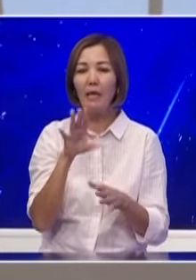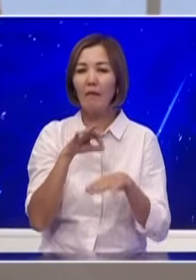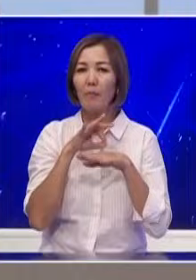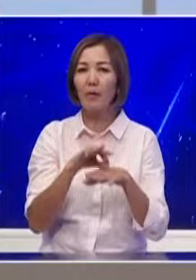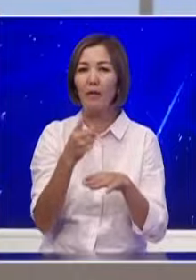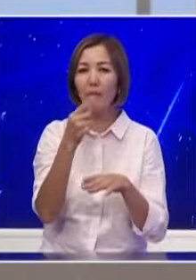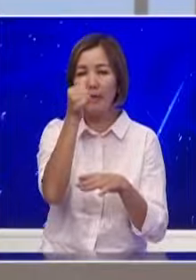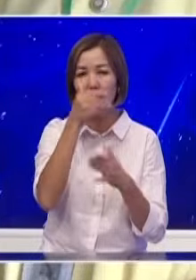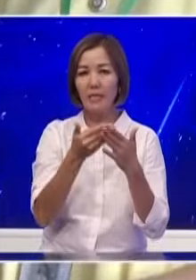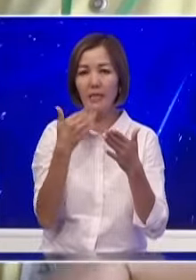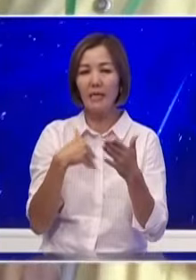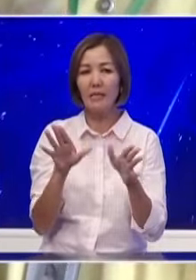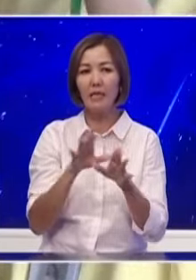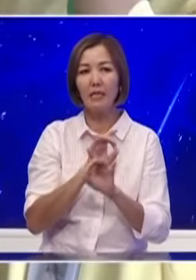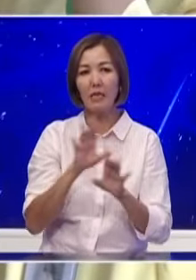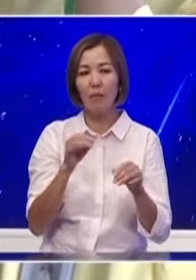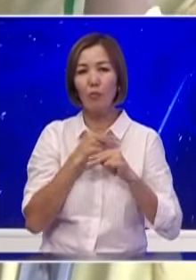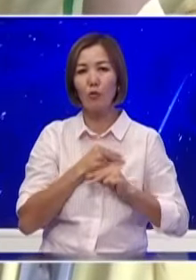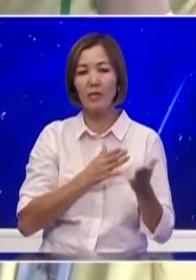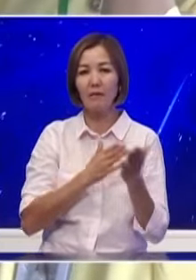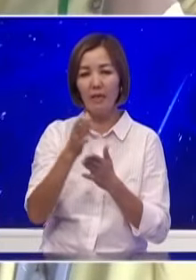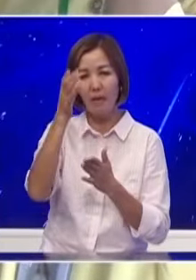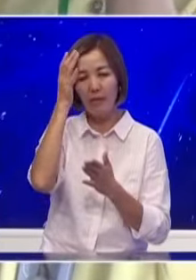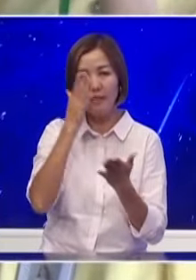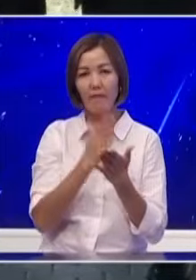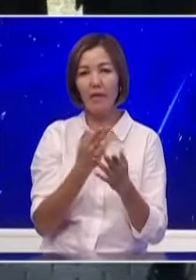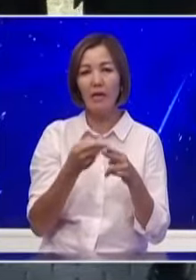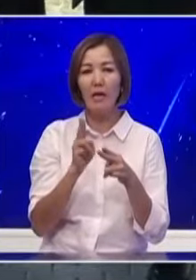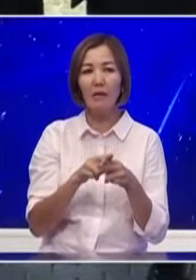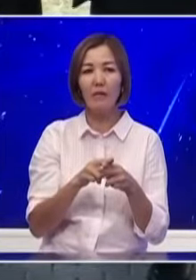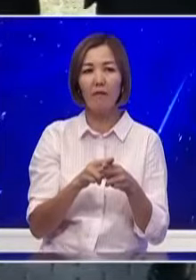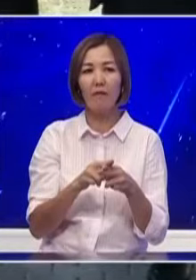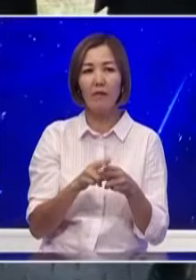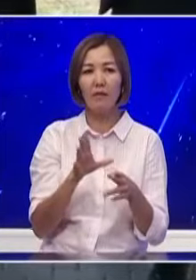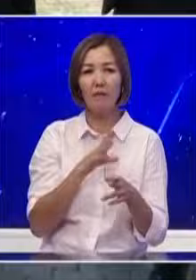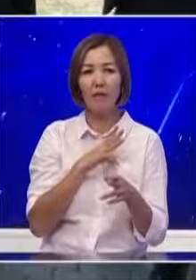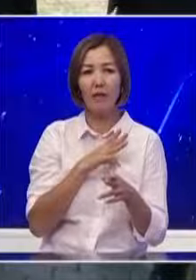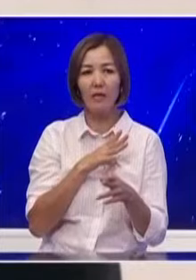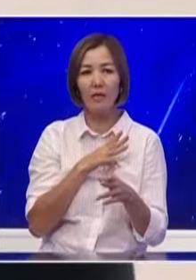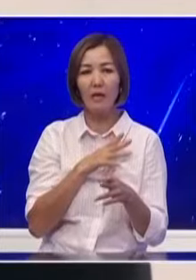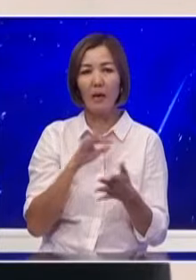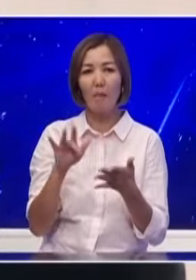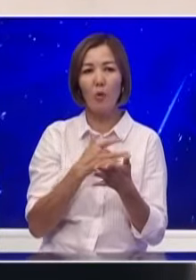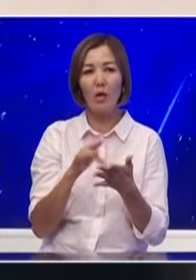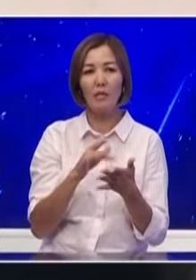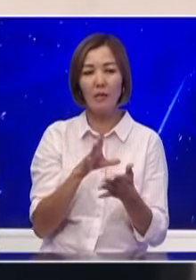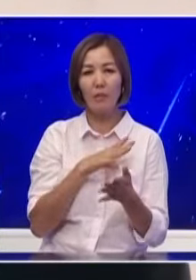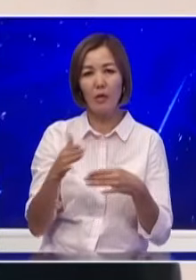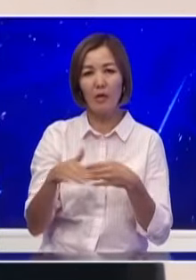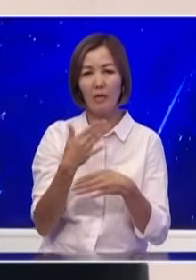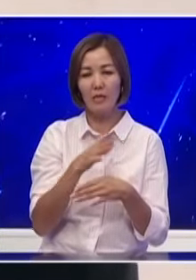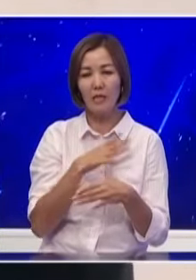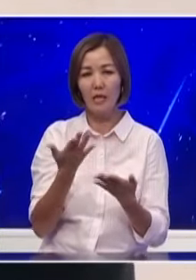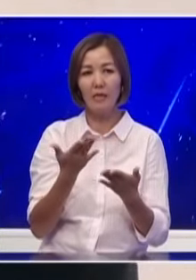проведена аналитическая работа в сфере образования, по итогам которой два бухгалтера были привлечены к уголовной ответственности. Наряду с